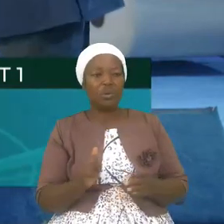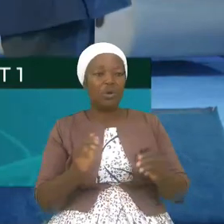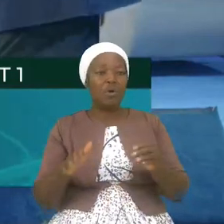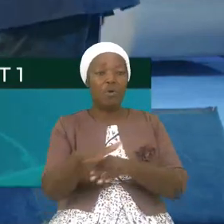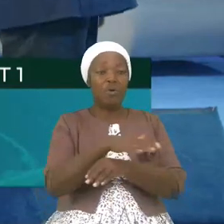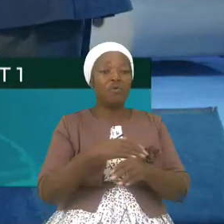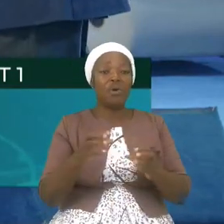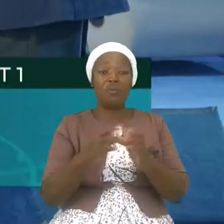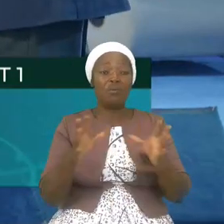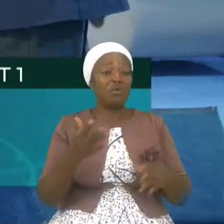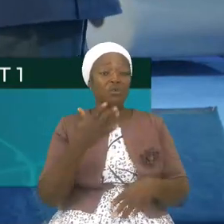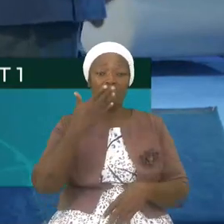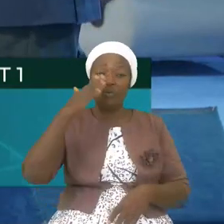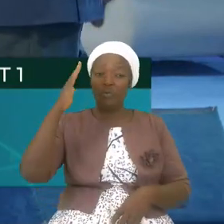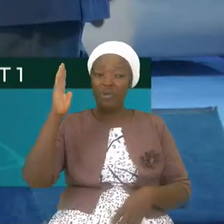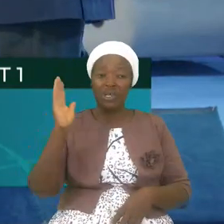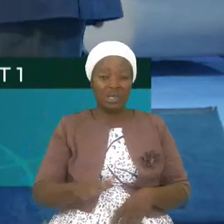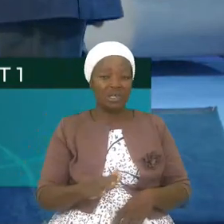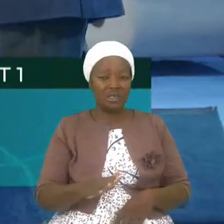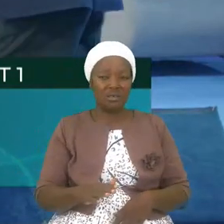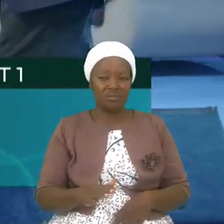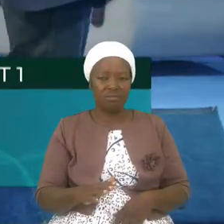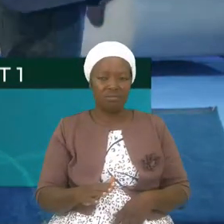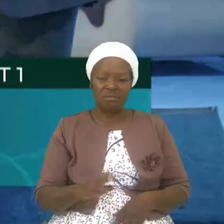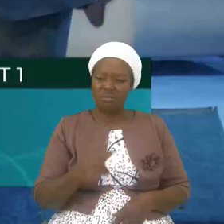Ecclésiaste 16, 17 dit,